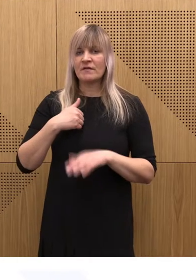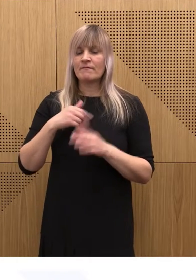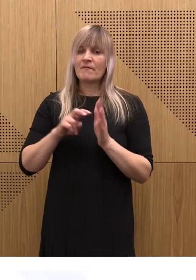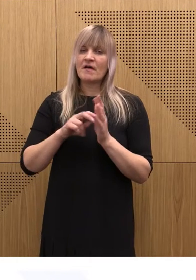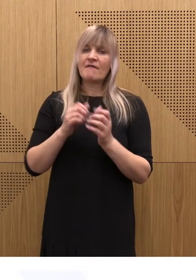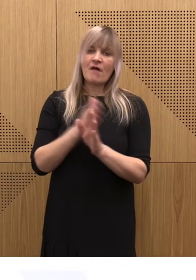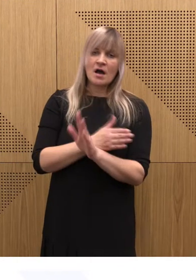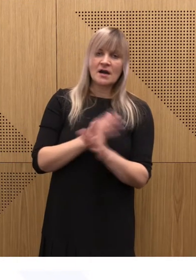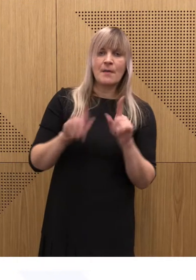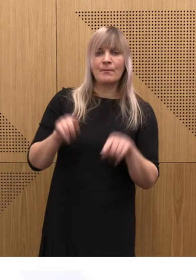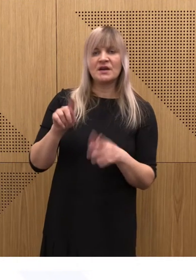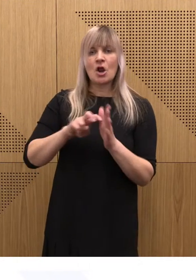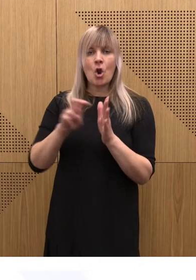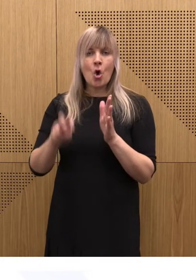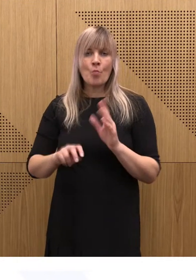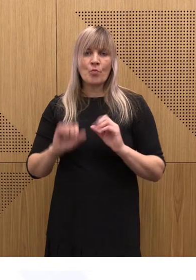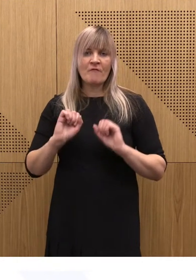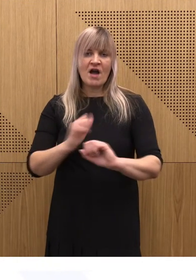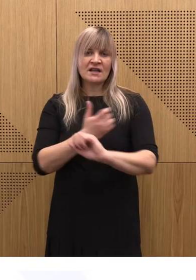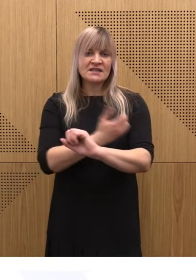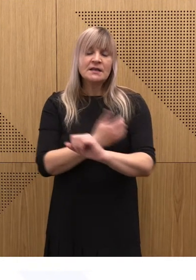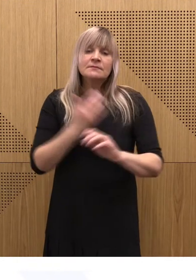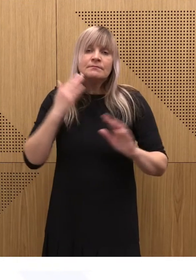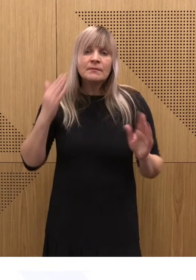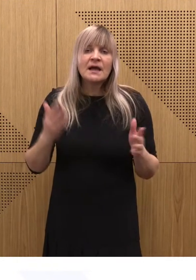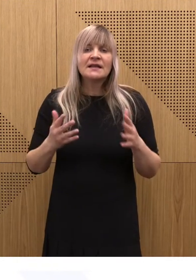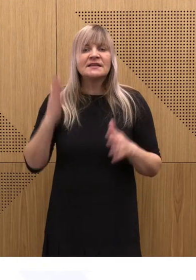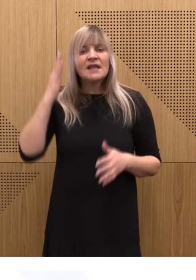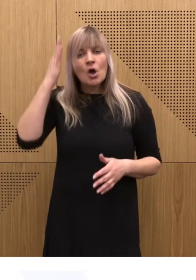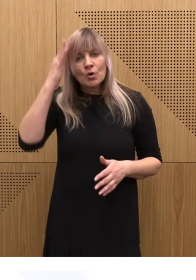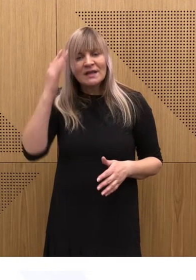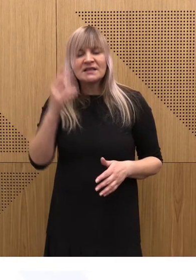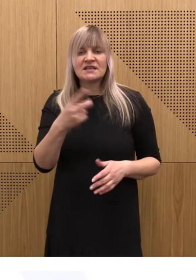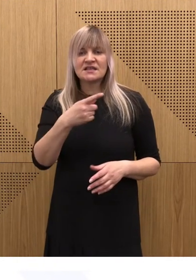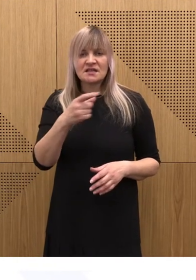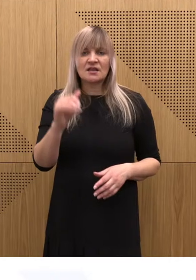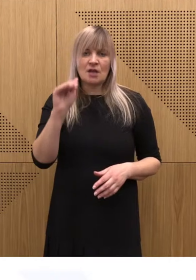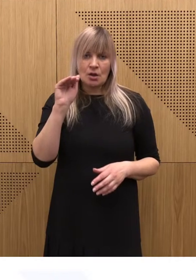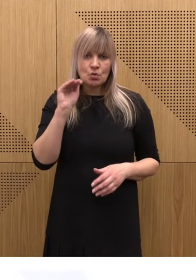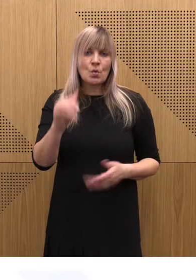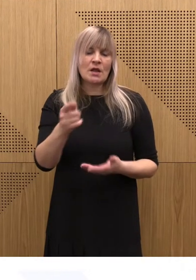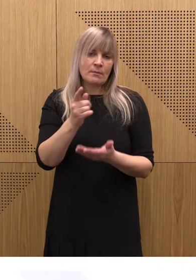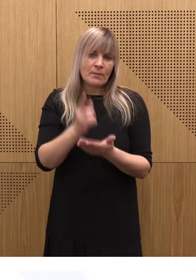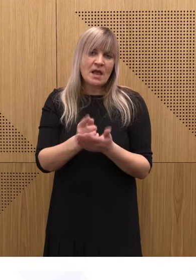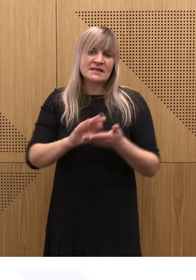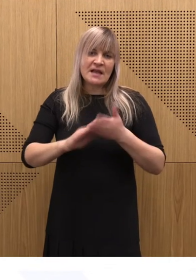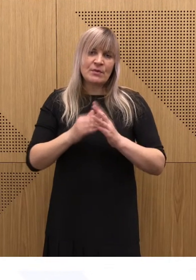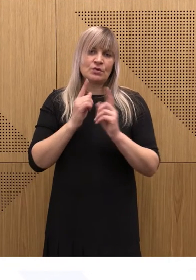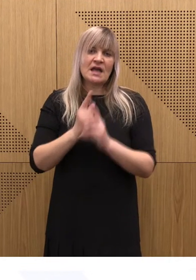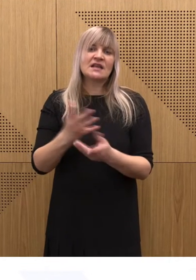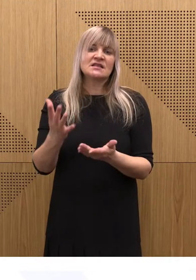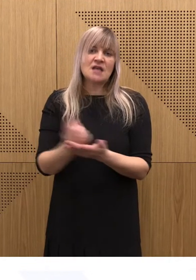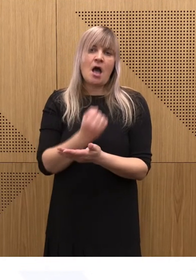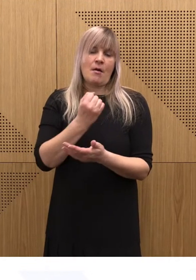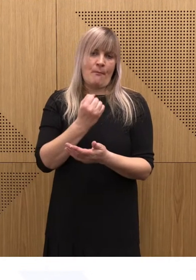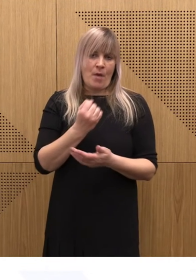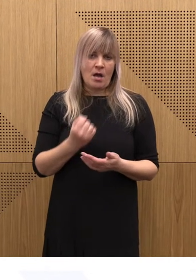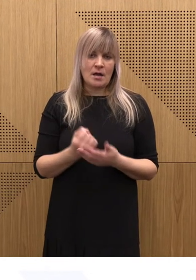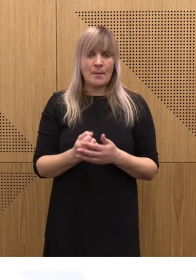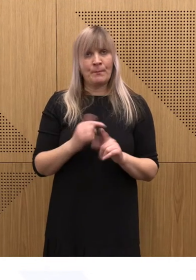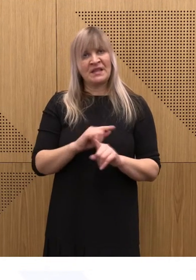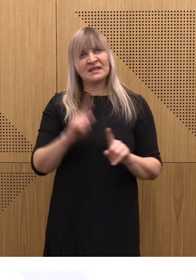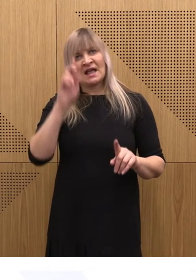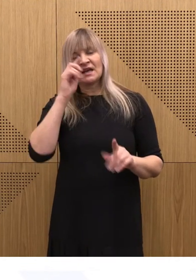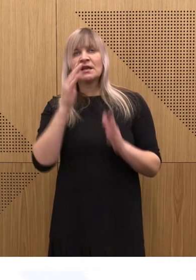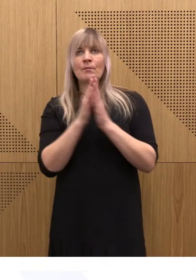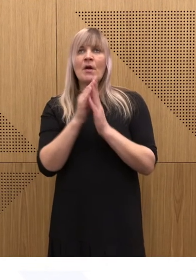loobuvad, et see võib tekida teoreetilise võimalus saada ka rohkem, aga 100 000 on see, mida me peaksime nii-öelda vastavalt lepingutele saama. Siin oli küsimus selles, et riik oleks